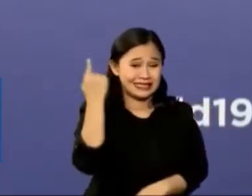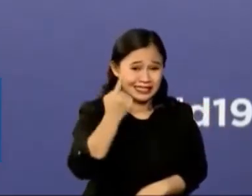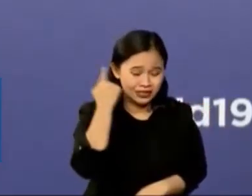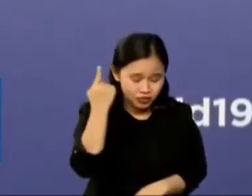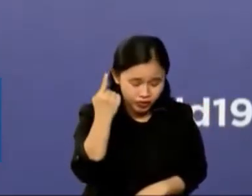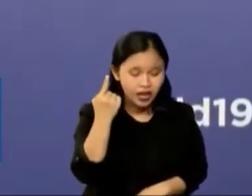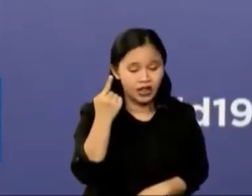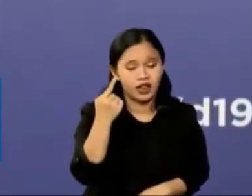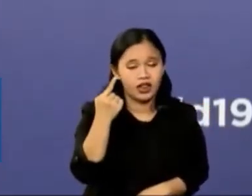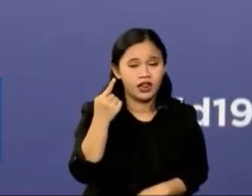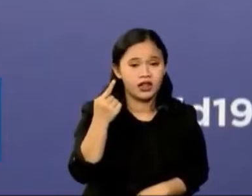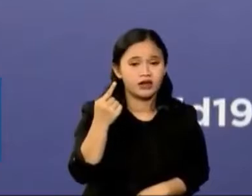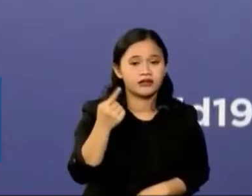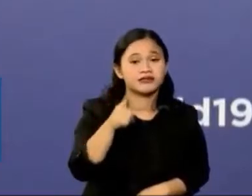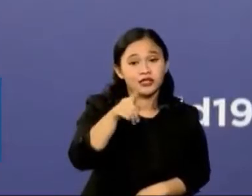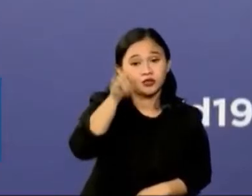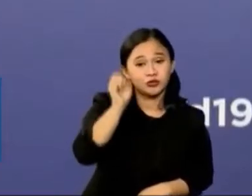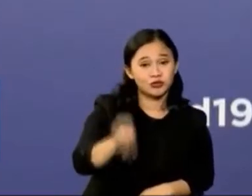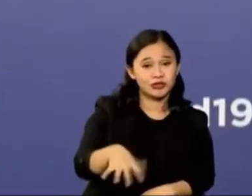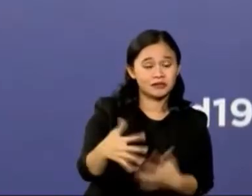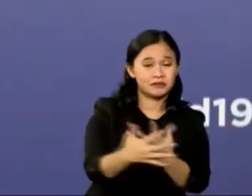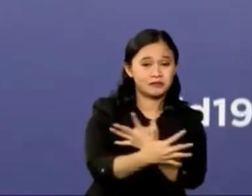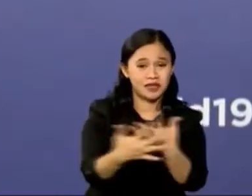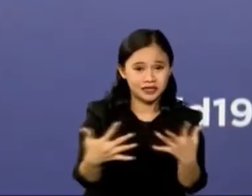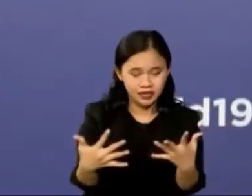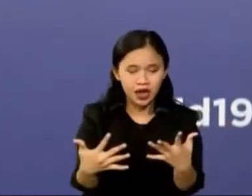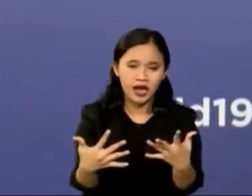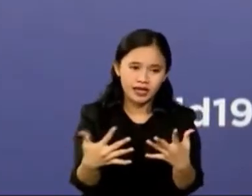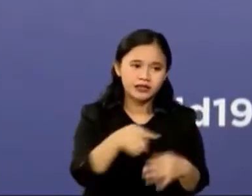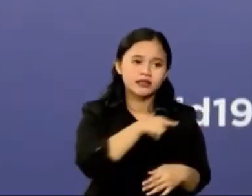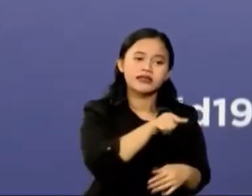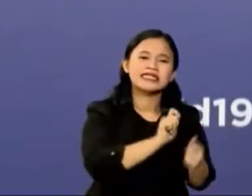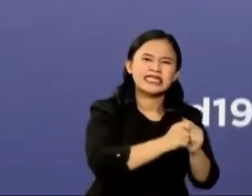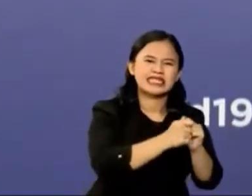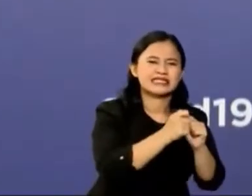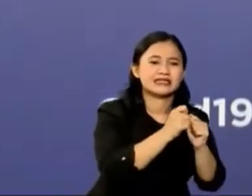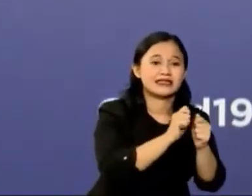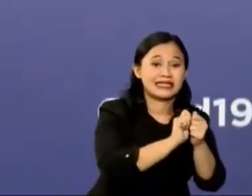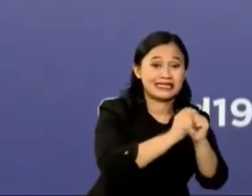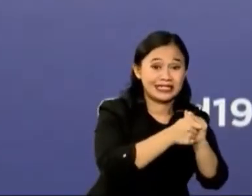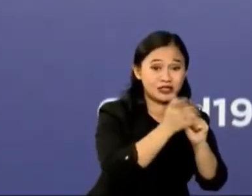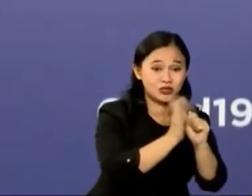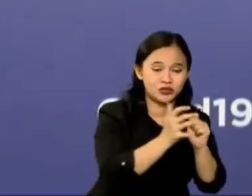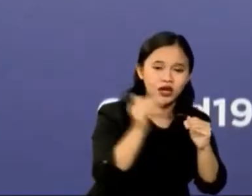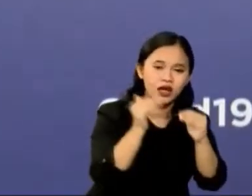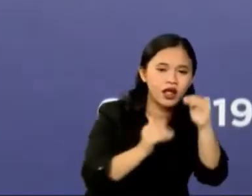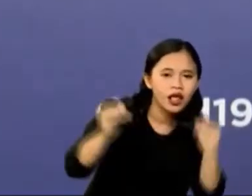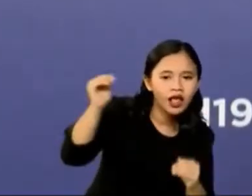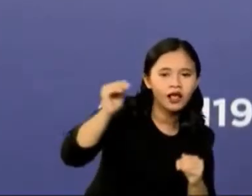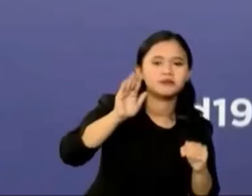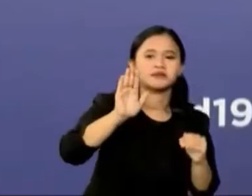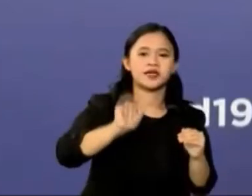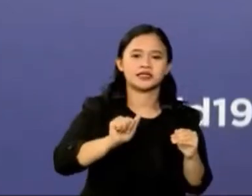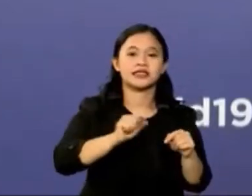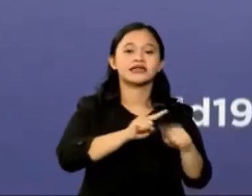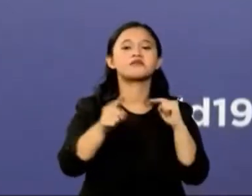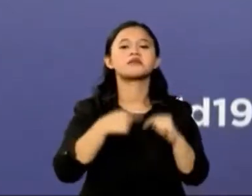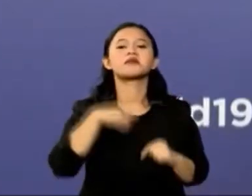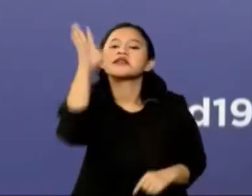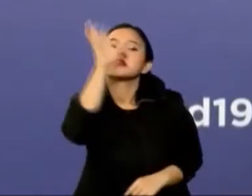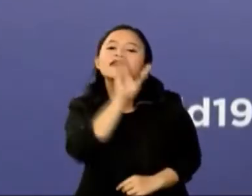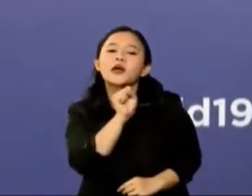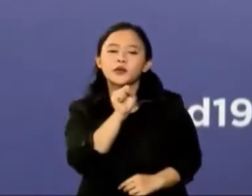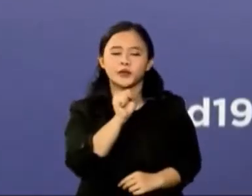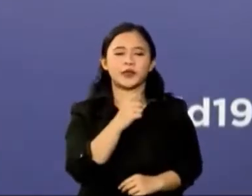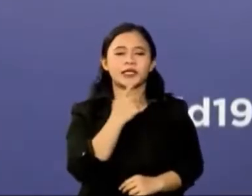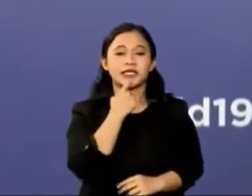1 juta penduduk sedikit nilainya. Namun kita pahami bersama bahwa tiap-tiap daerah